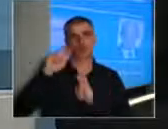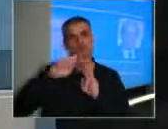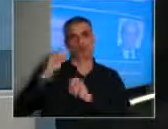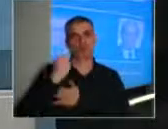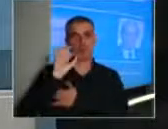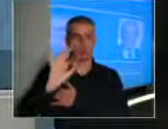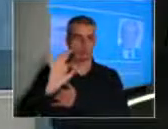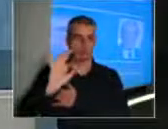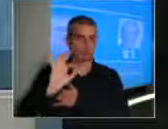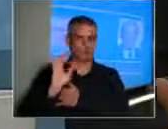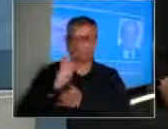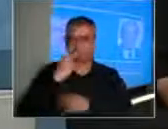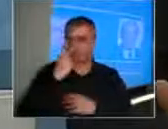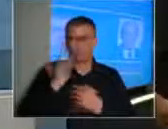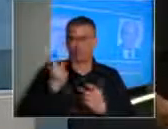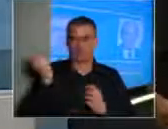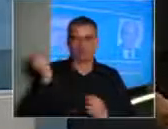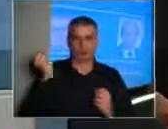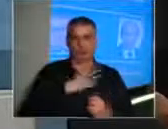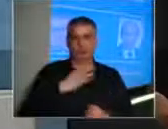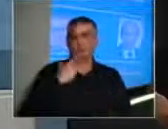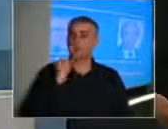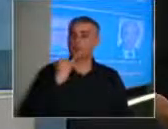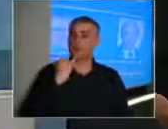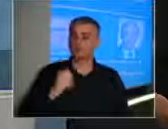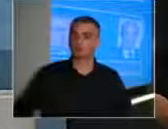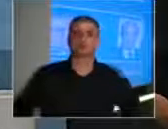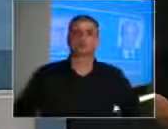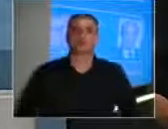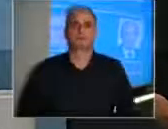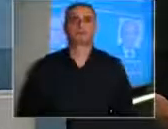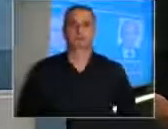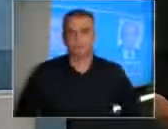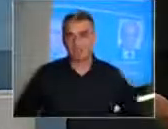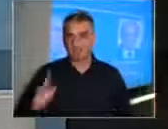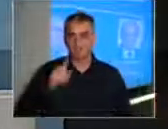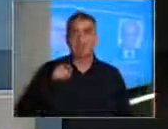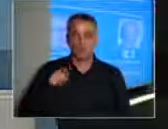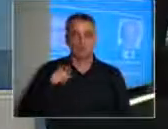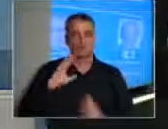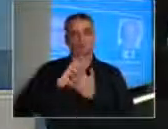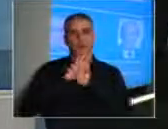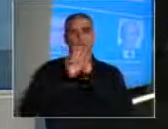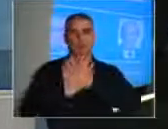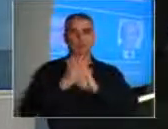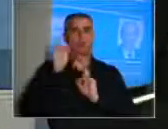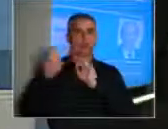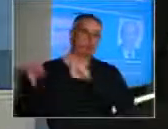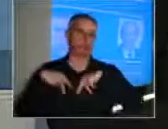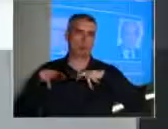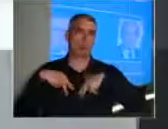את המנדטים, ולא ראיתם כן. את זה בה. אבל, זה נכון, אבל פה דווקא המגמה התהפכה, אנשים